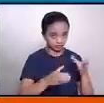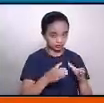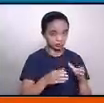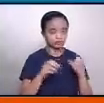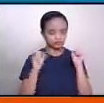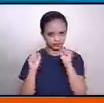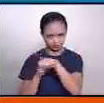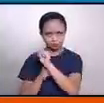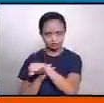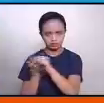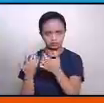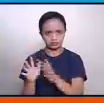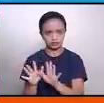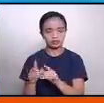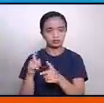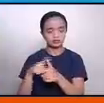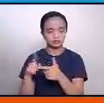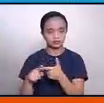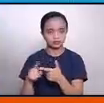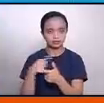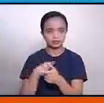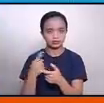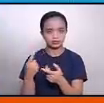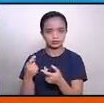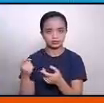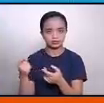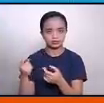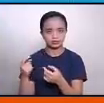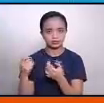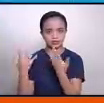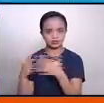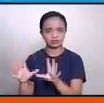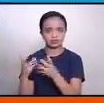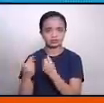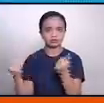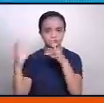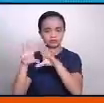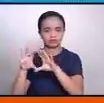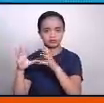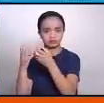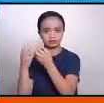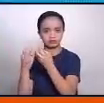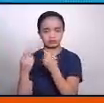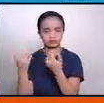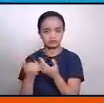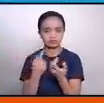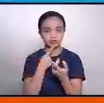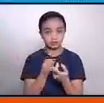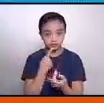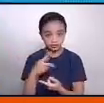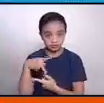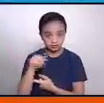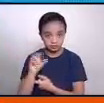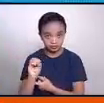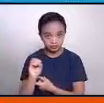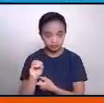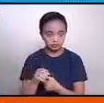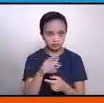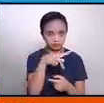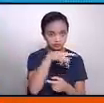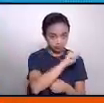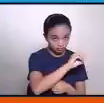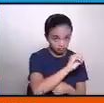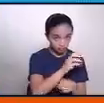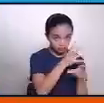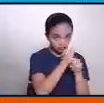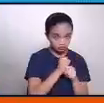Opo, nag-ano po ako doon, tapos na-dismiss po. Yun po ang sabi sa akin sa PAW. Tapos ngayon, sabi ko sabi sa PAW? Opo. So PAW lawyer